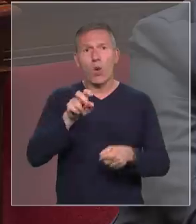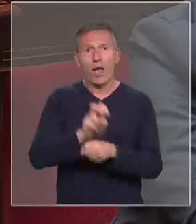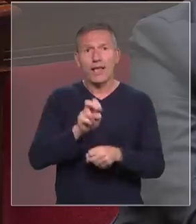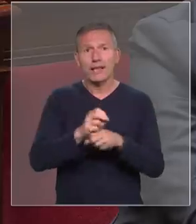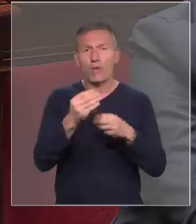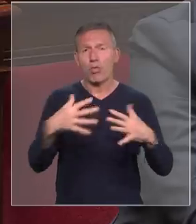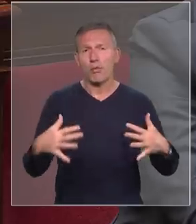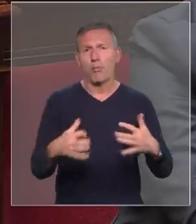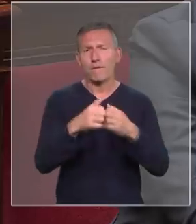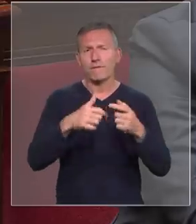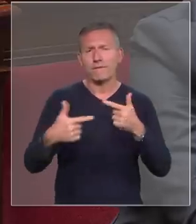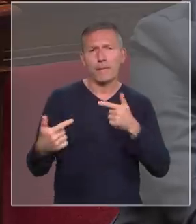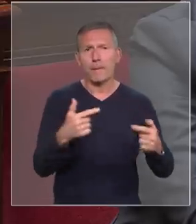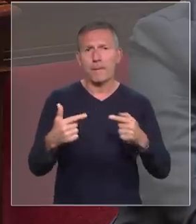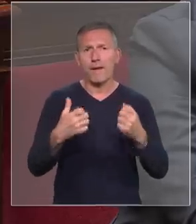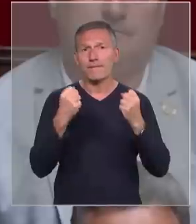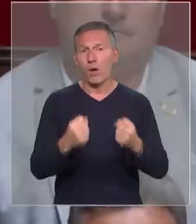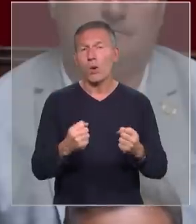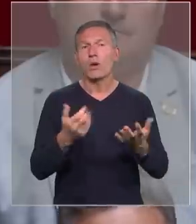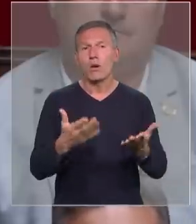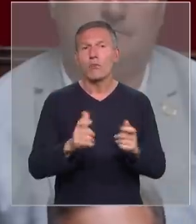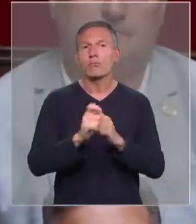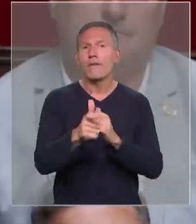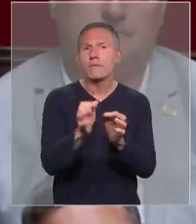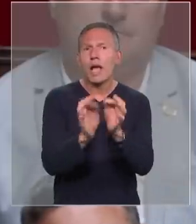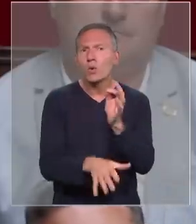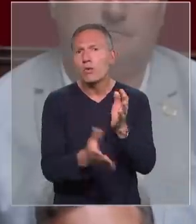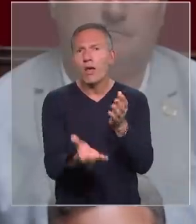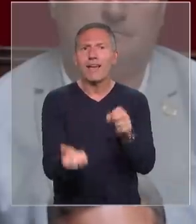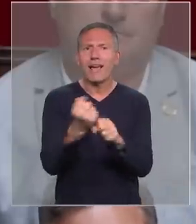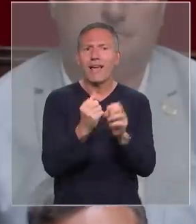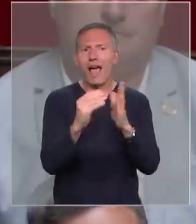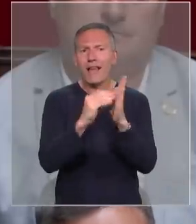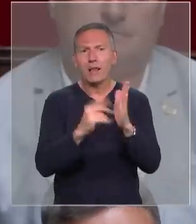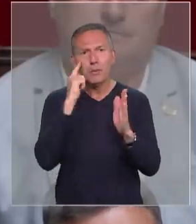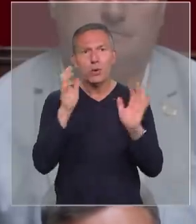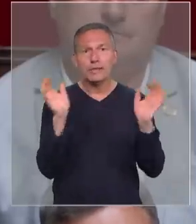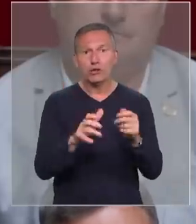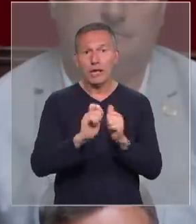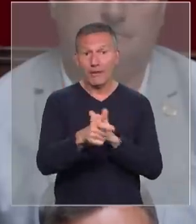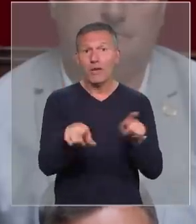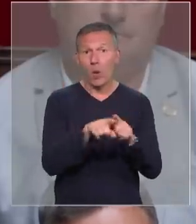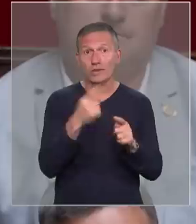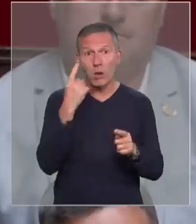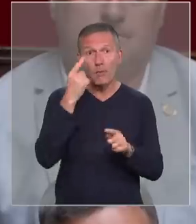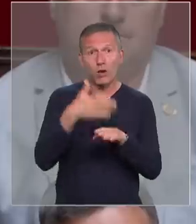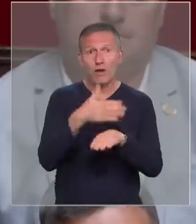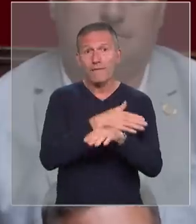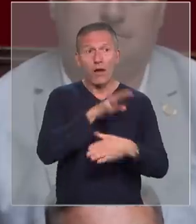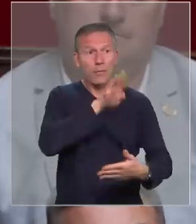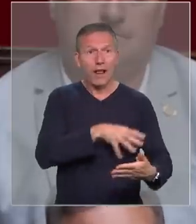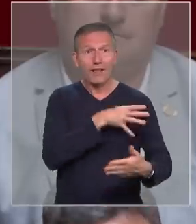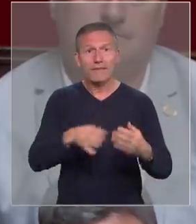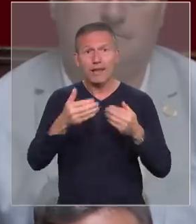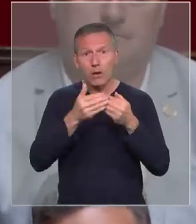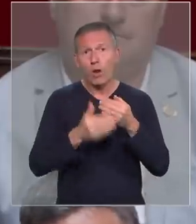tensions insupportables. Alors, ce n'est pas tout de mettre en place des arrêtés sécheresse. Il faut envisager immédiatement une planification à